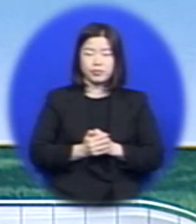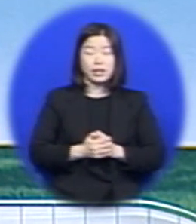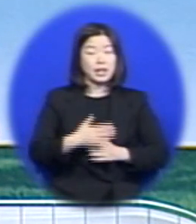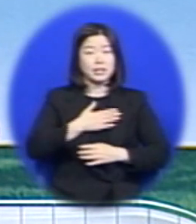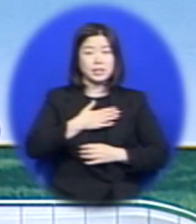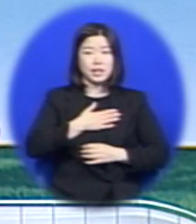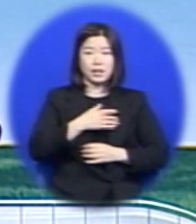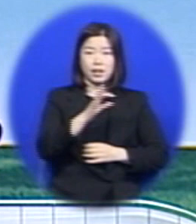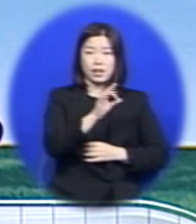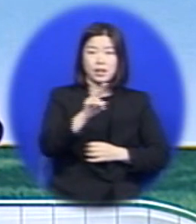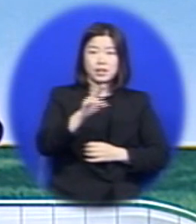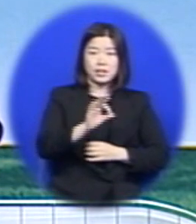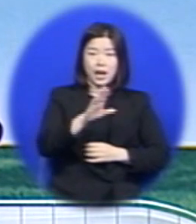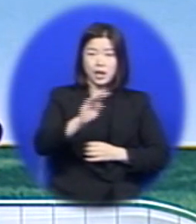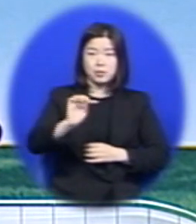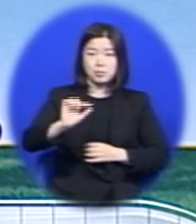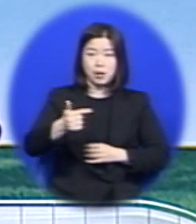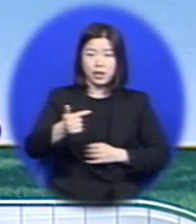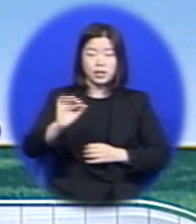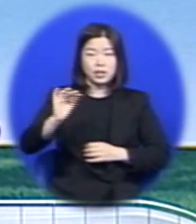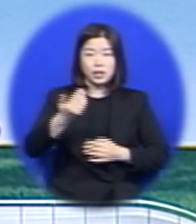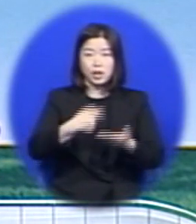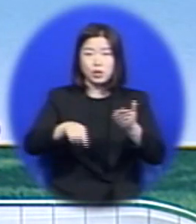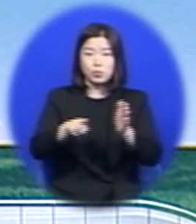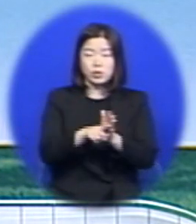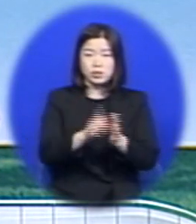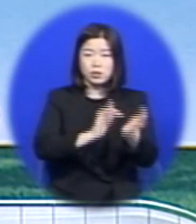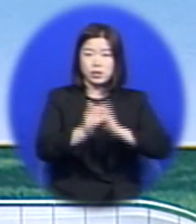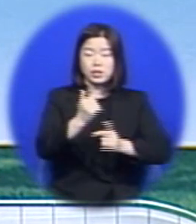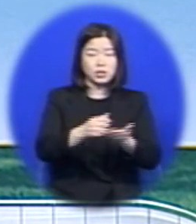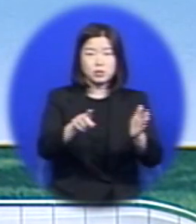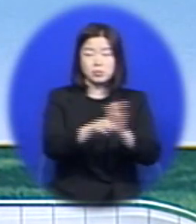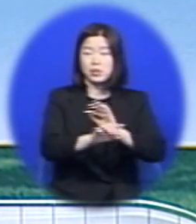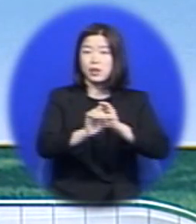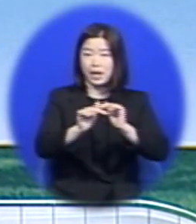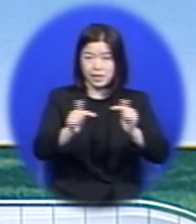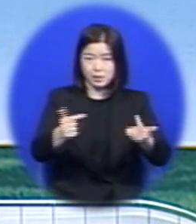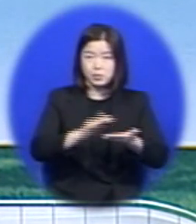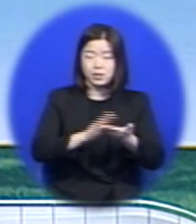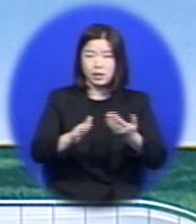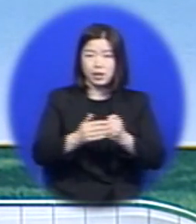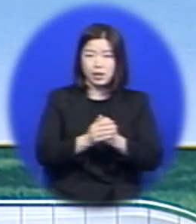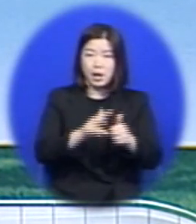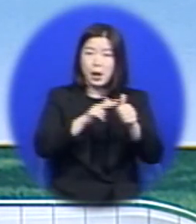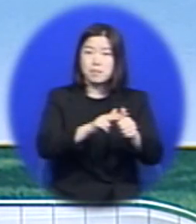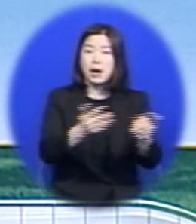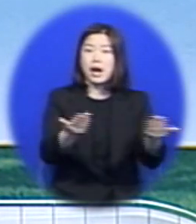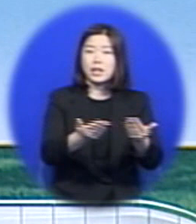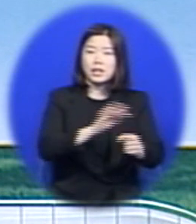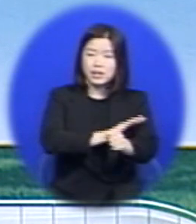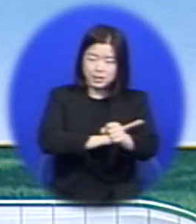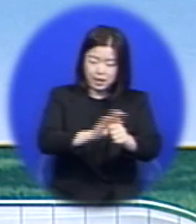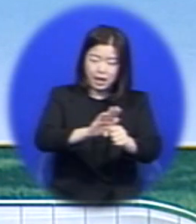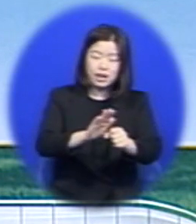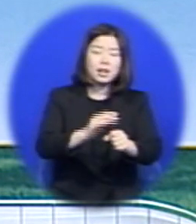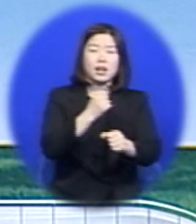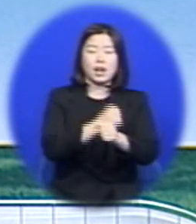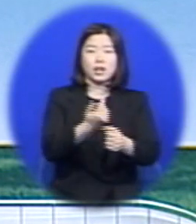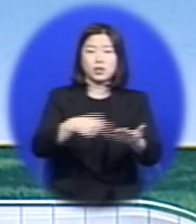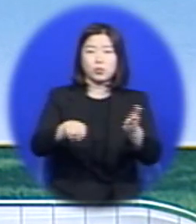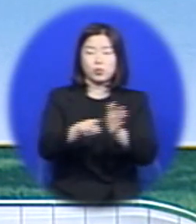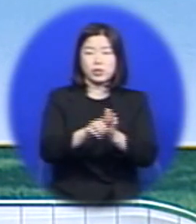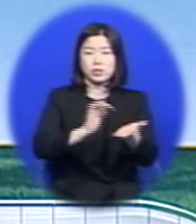제가 양반이 되기 위해서 예수 믿은 것이 아닙니다. 마부 노릇을 잘하기 위해서 예수를 믿은 것입니다.